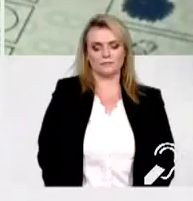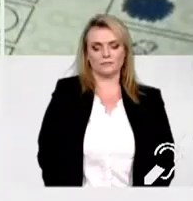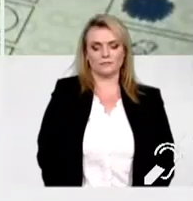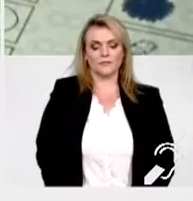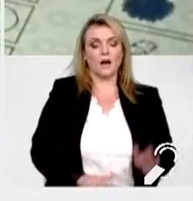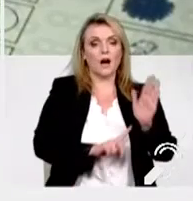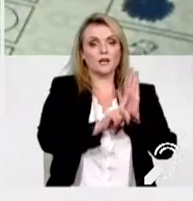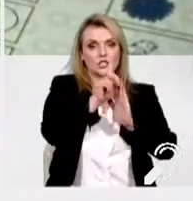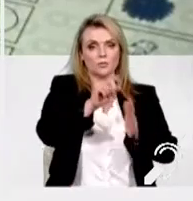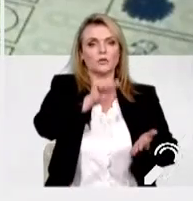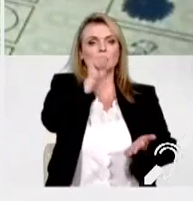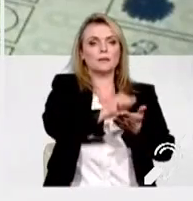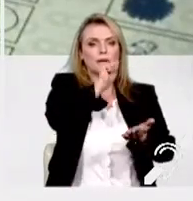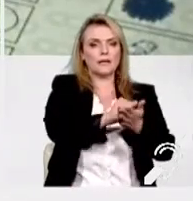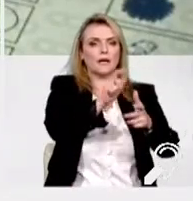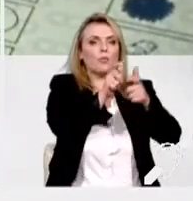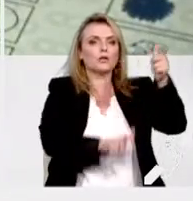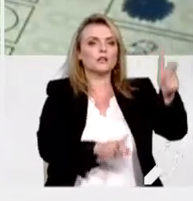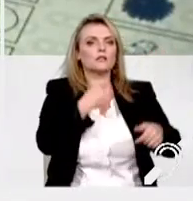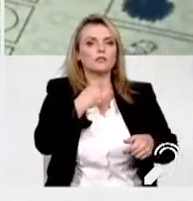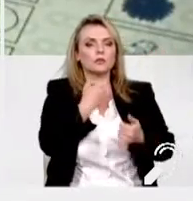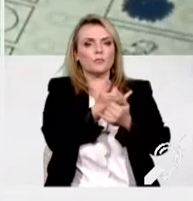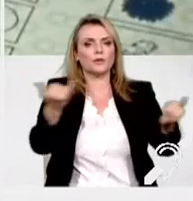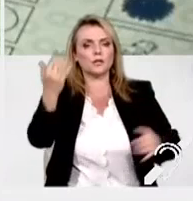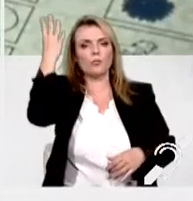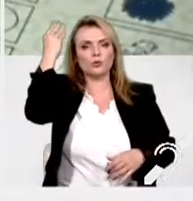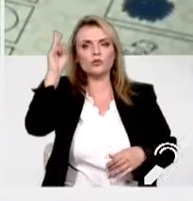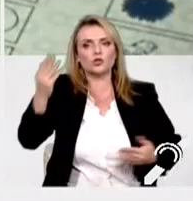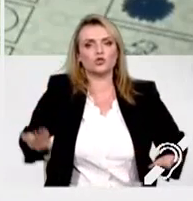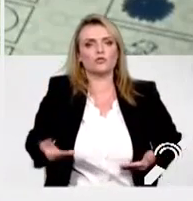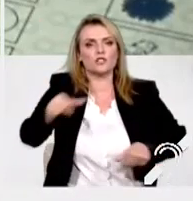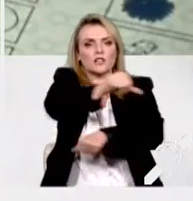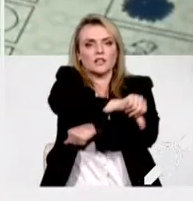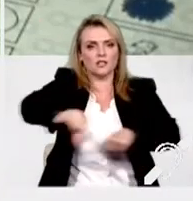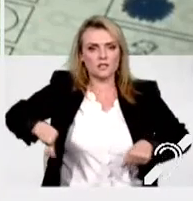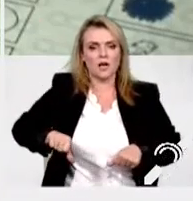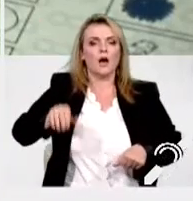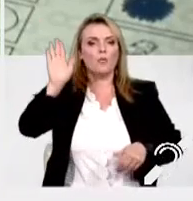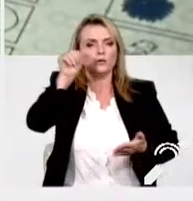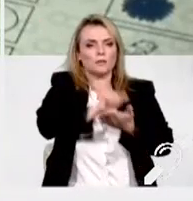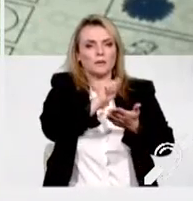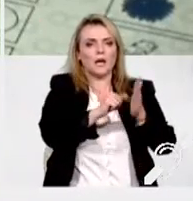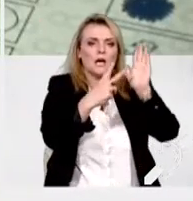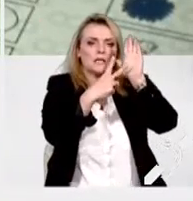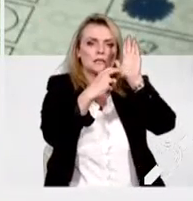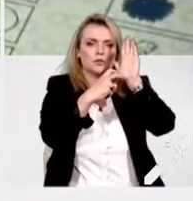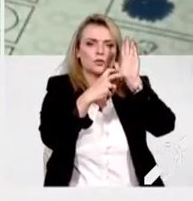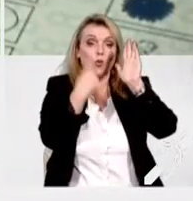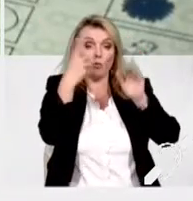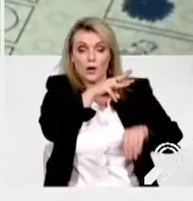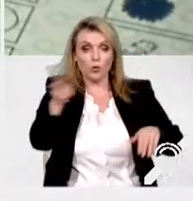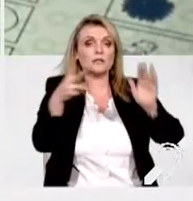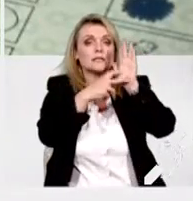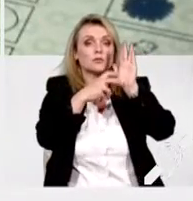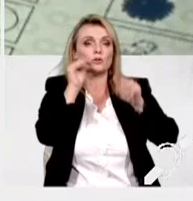A început tipărirea buletinelor de vot pentru diaspora, astfel că în străinătate vor ajunge peste 1.700.000 de buletine. Cele mai